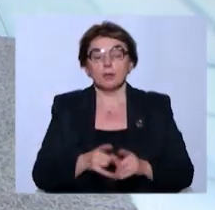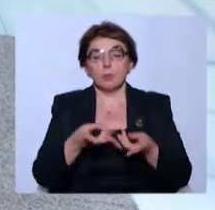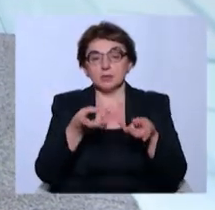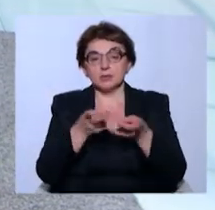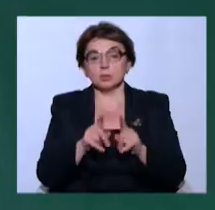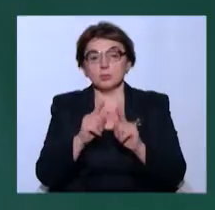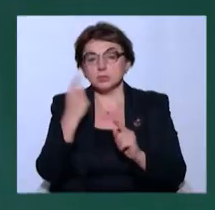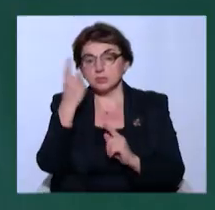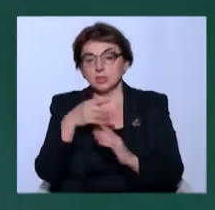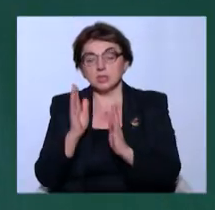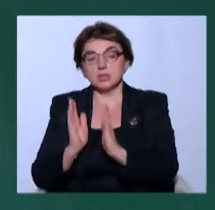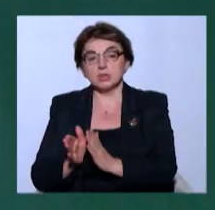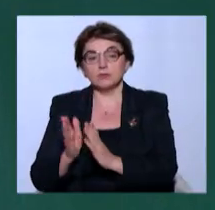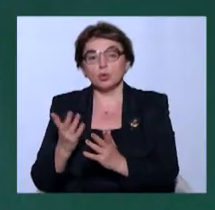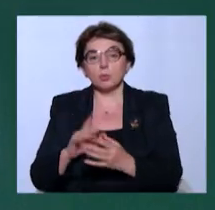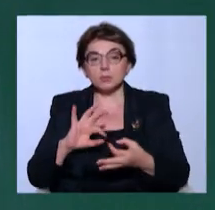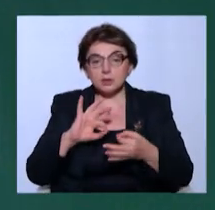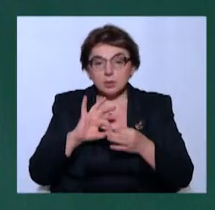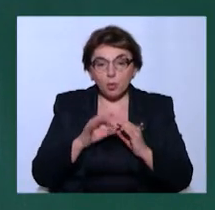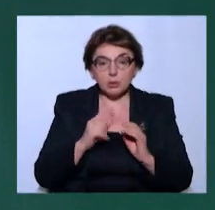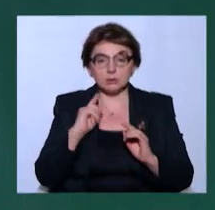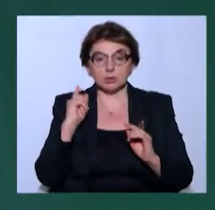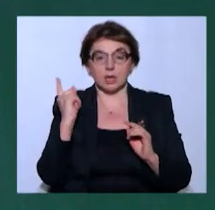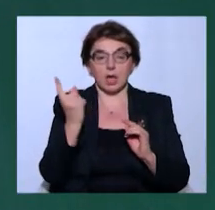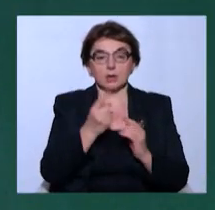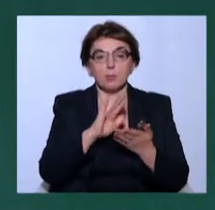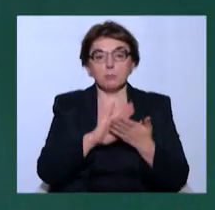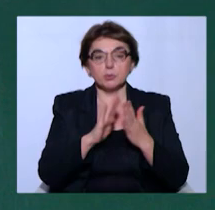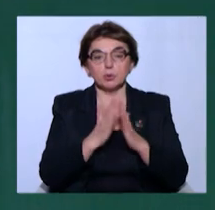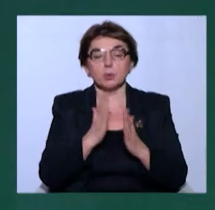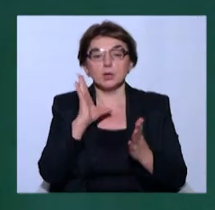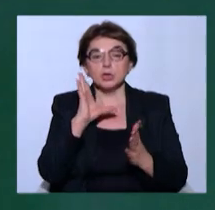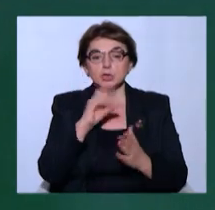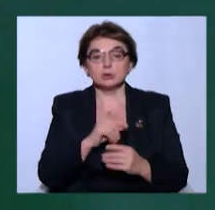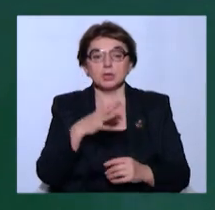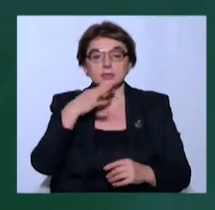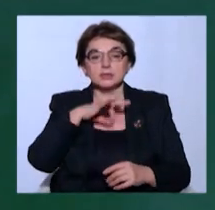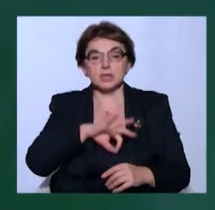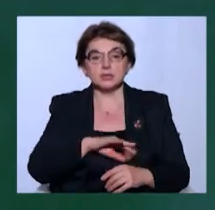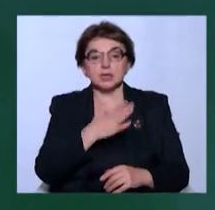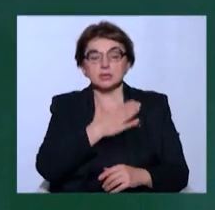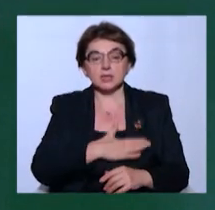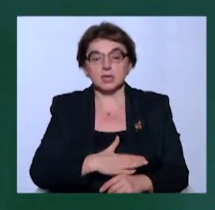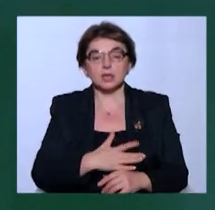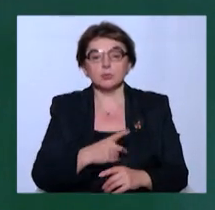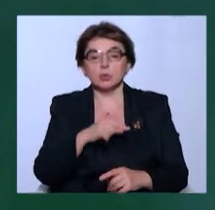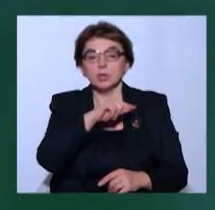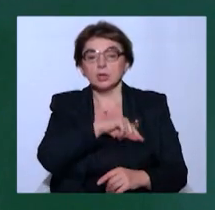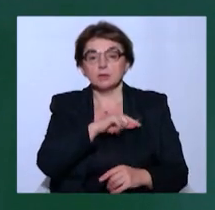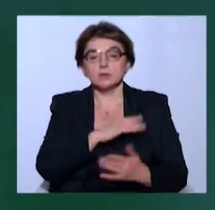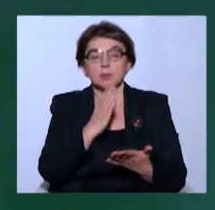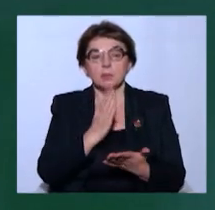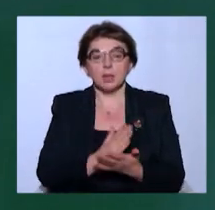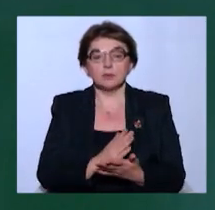ინდივიდი, რომელსაც კონკრეტულ ამ გარემო პირობებში აღმოაჩნდება სასარგებლო ნიშანთვისებები.